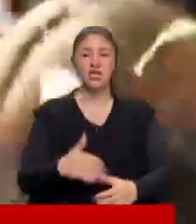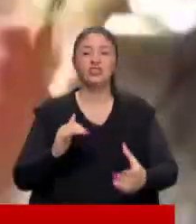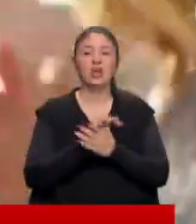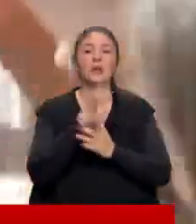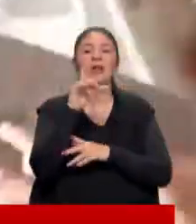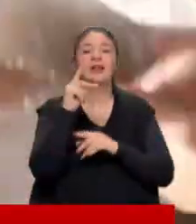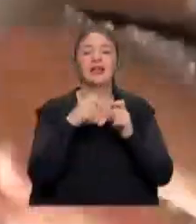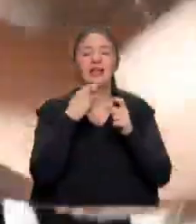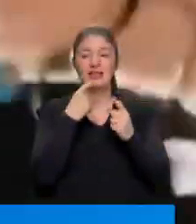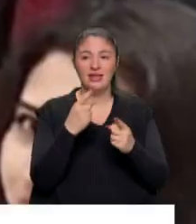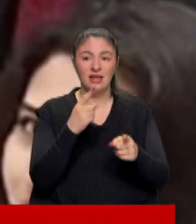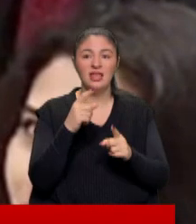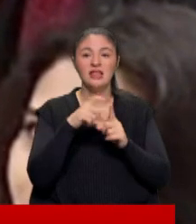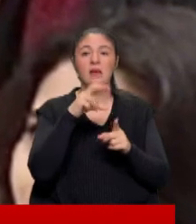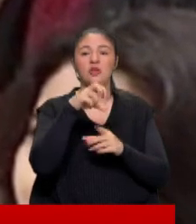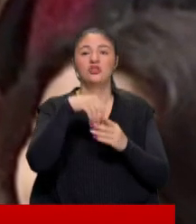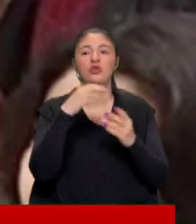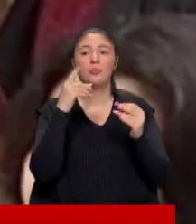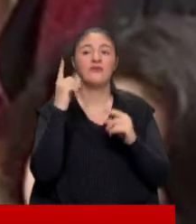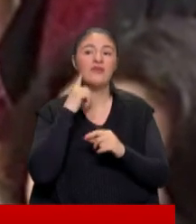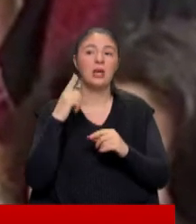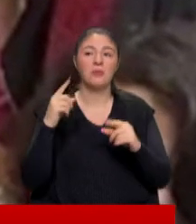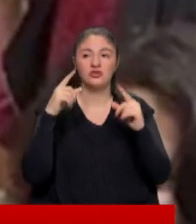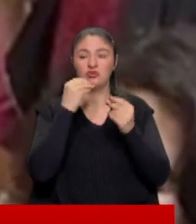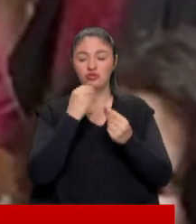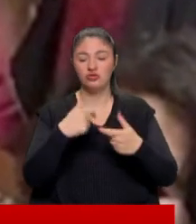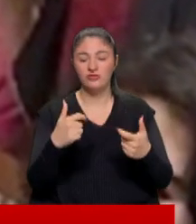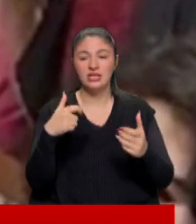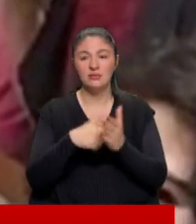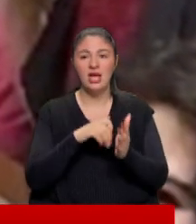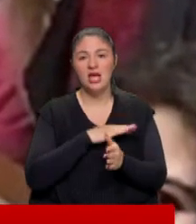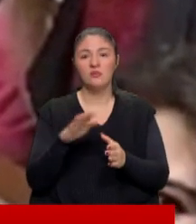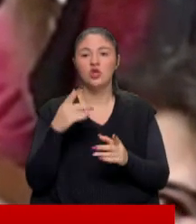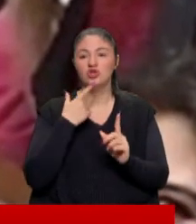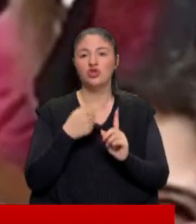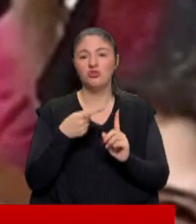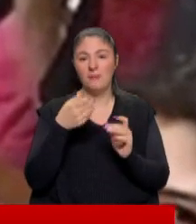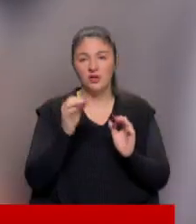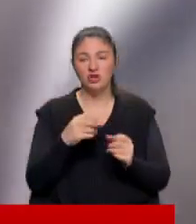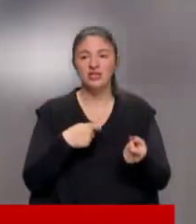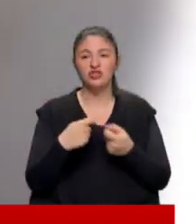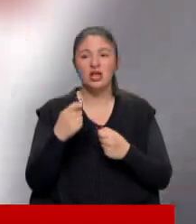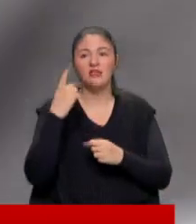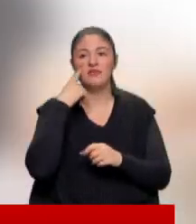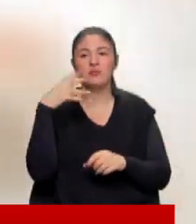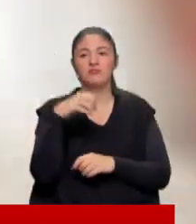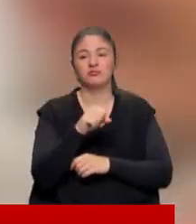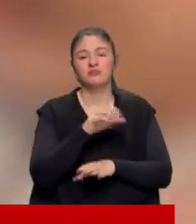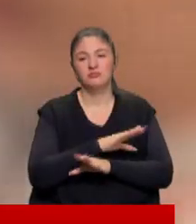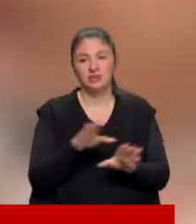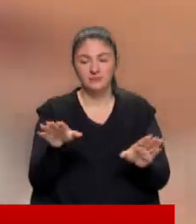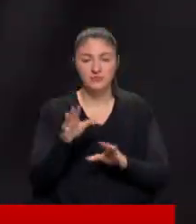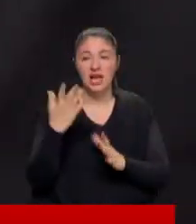Şampiyonlar Ligi diye paylaşılan Dilan Polat'ın da olduğu bu fenomen sofrasındaki isimlere de soruşturma başlatıldı. Şirketlerine kayyum kararı